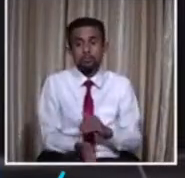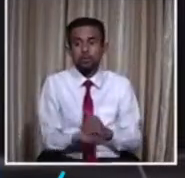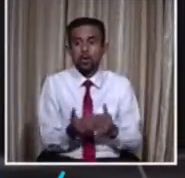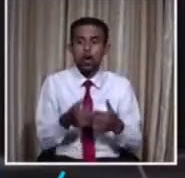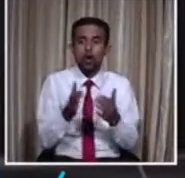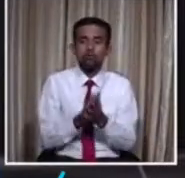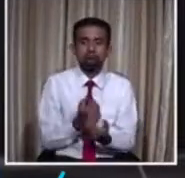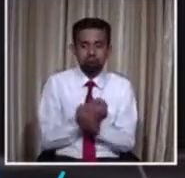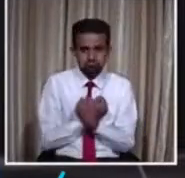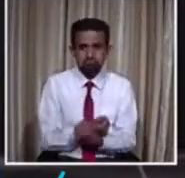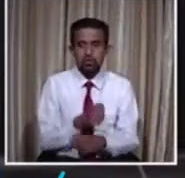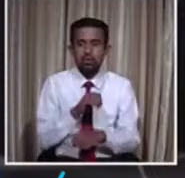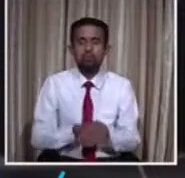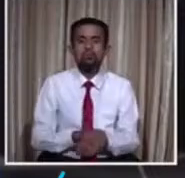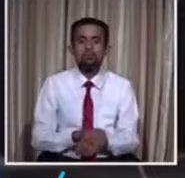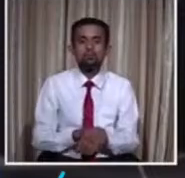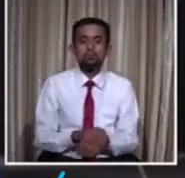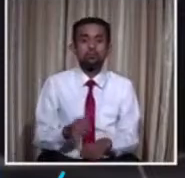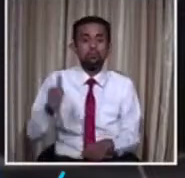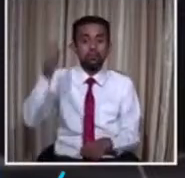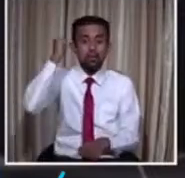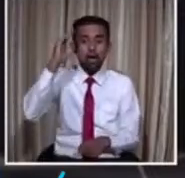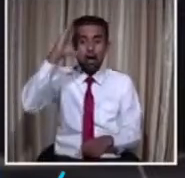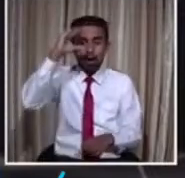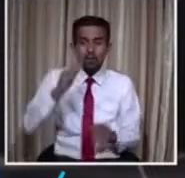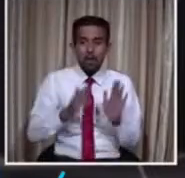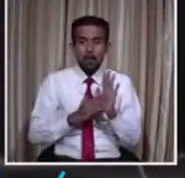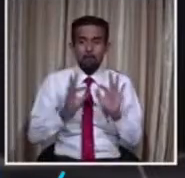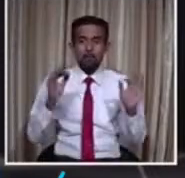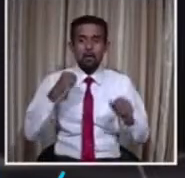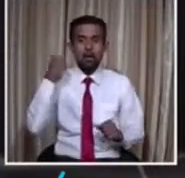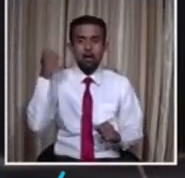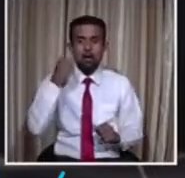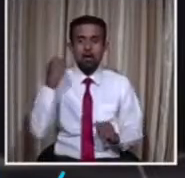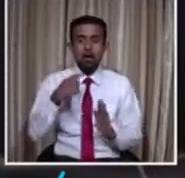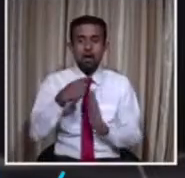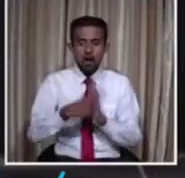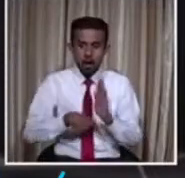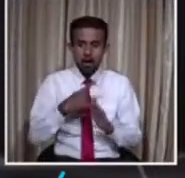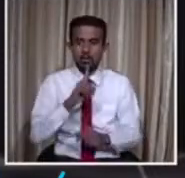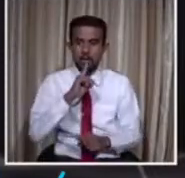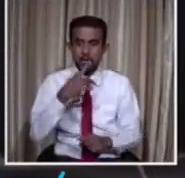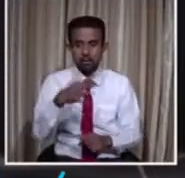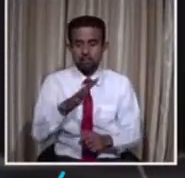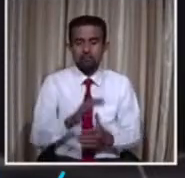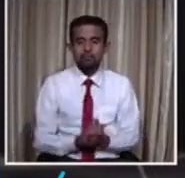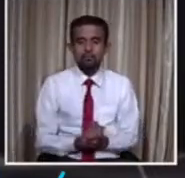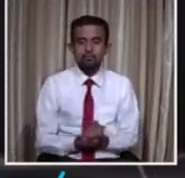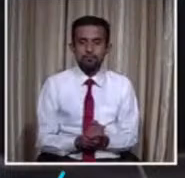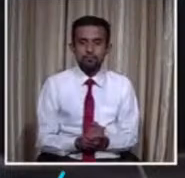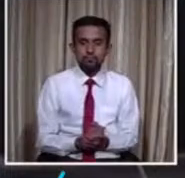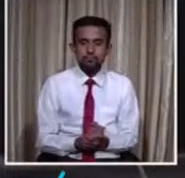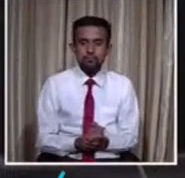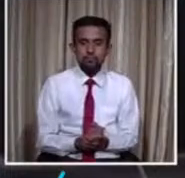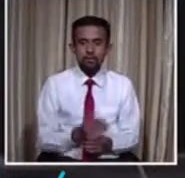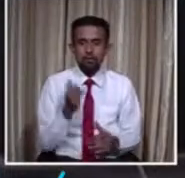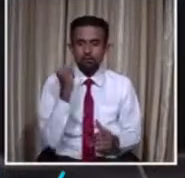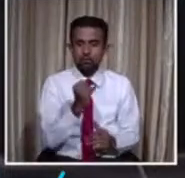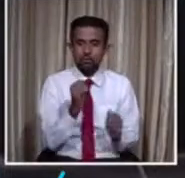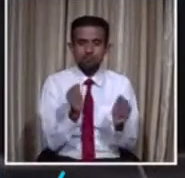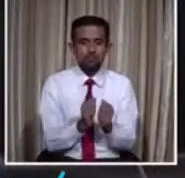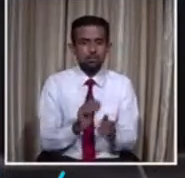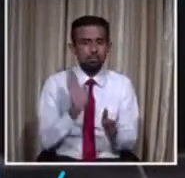dengan kita gandore. Eda හවස අපි මාධ්‍ය සාකච්ඡාවක් තියලා මුළු රටටම ඇහෙන්නේ ඒක කිව්වා. ඒ තුච්ච ක්‍රියාව අපි හෙලා